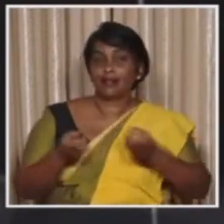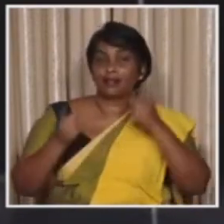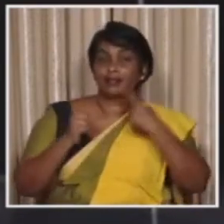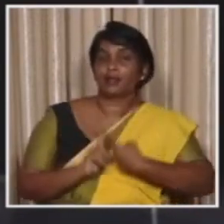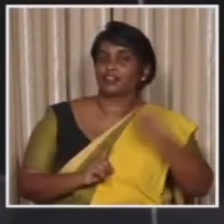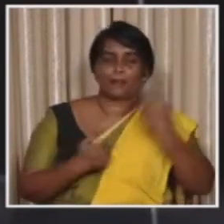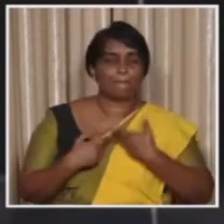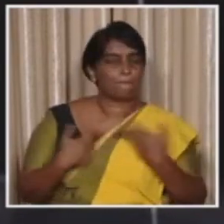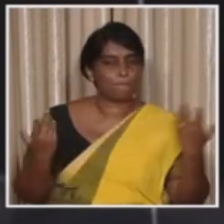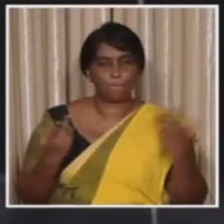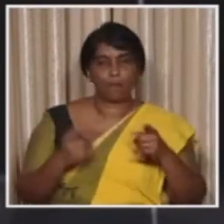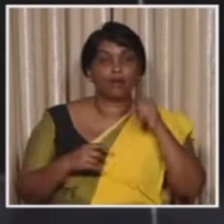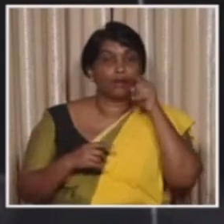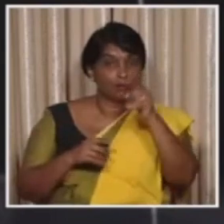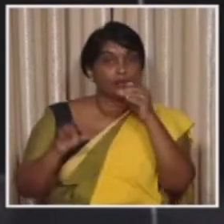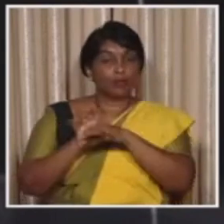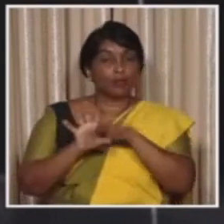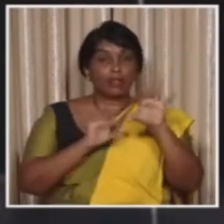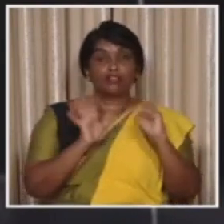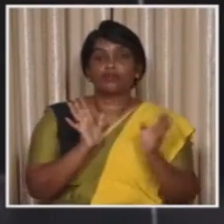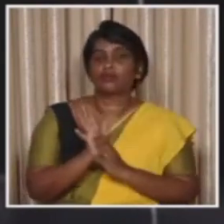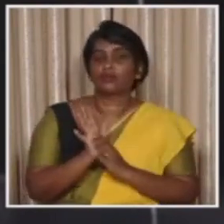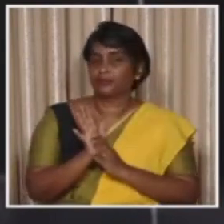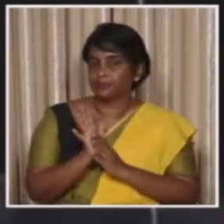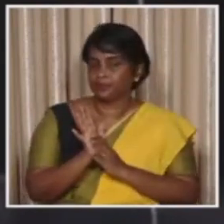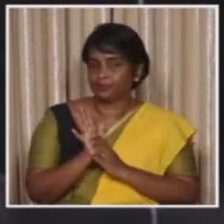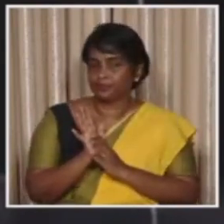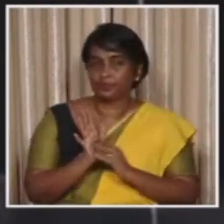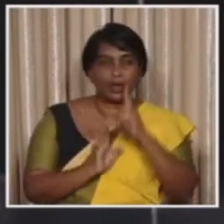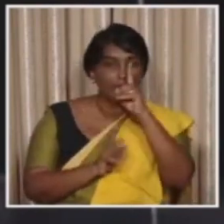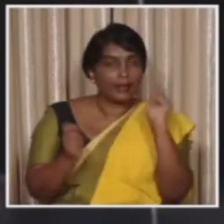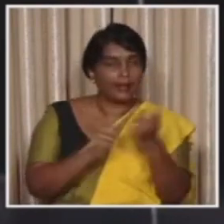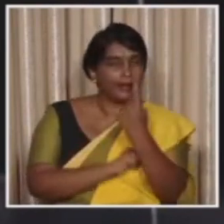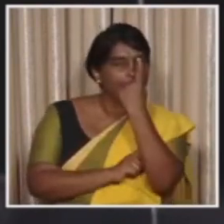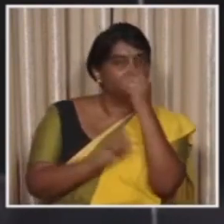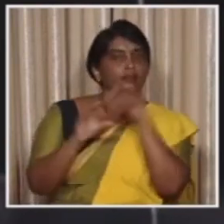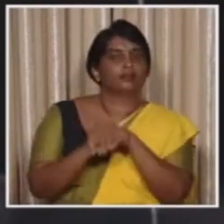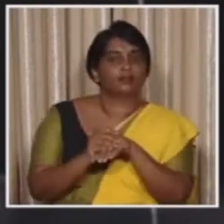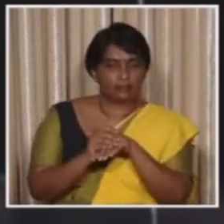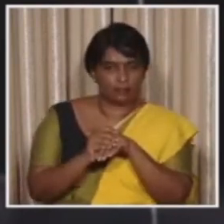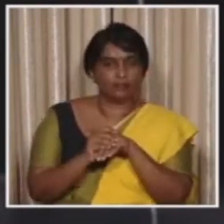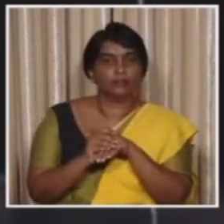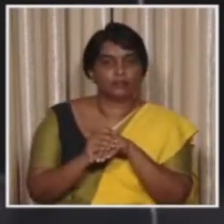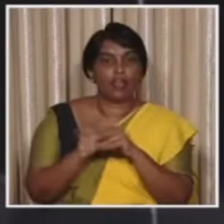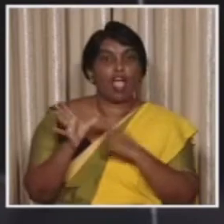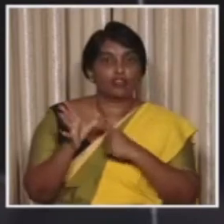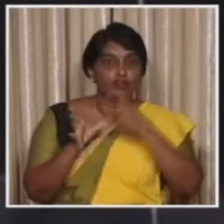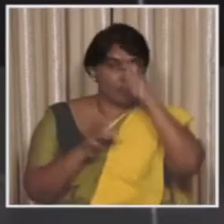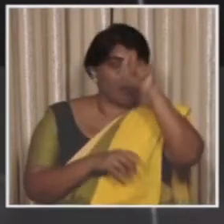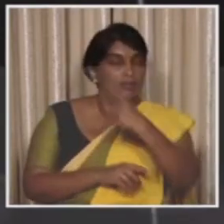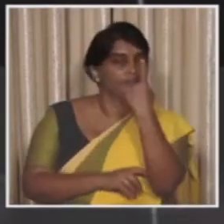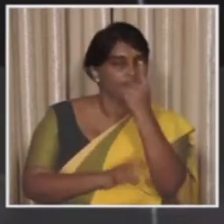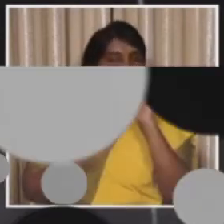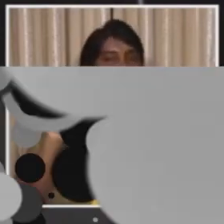දිනු කරන්න බෑ. අනිත් එක ඔබතුමා දාපු තේරීම් කමිටුව එක ක්‍රිකට් ගහපු එක්කෙනා ඒකේ ඉන්නේ. අර්ජුන රණතුංග මහත්තුමා